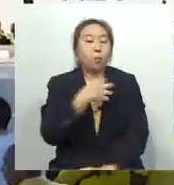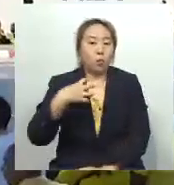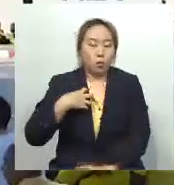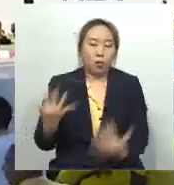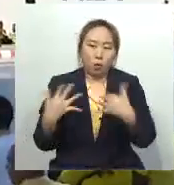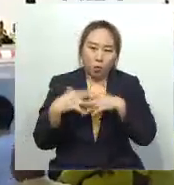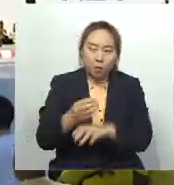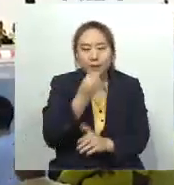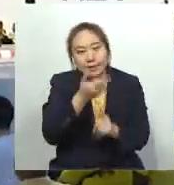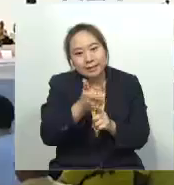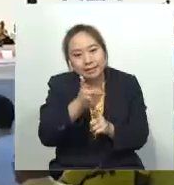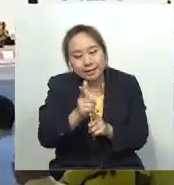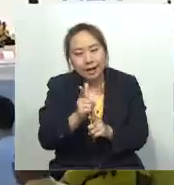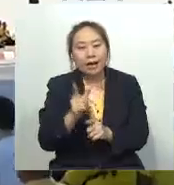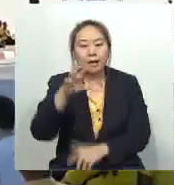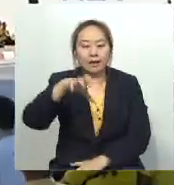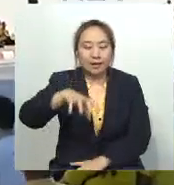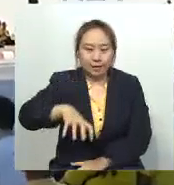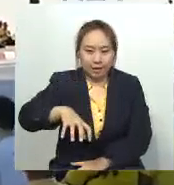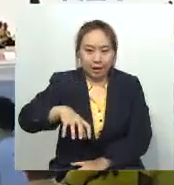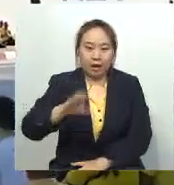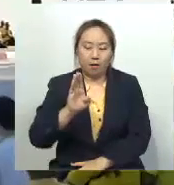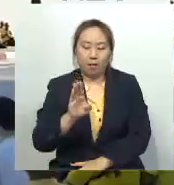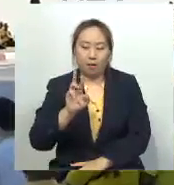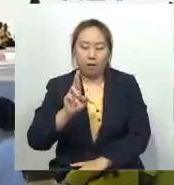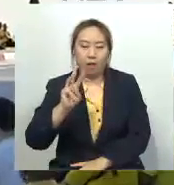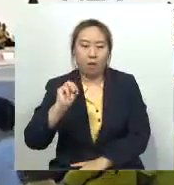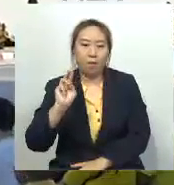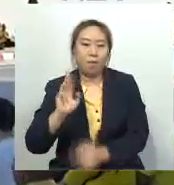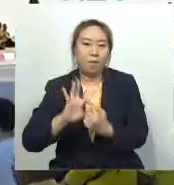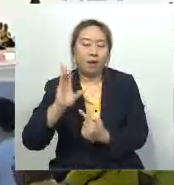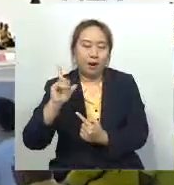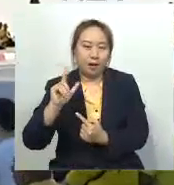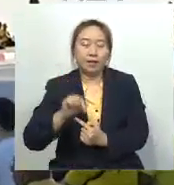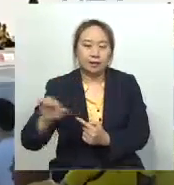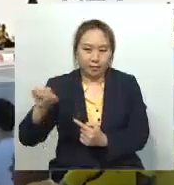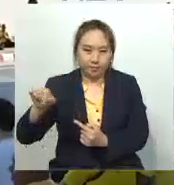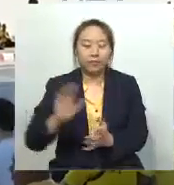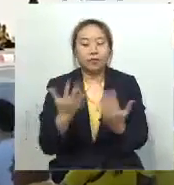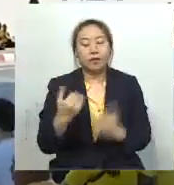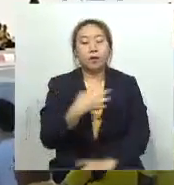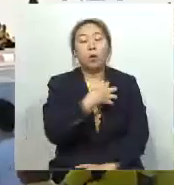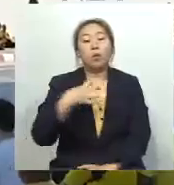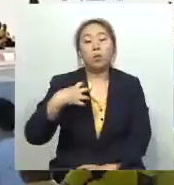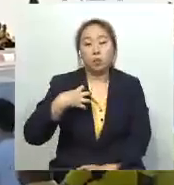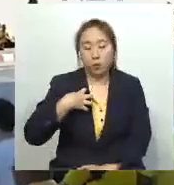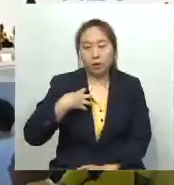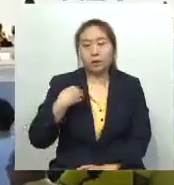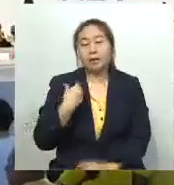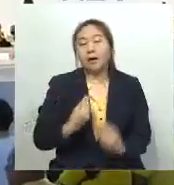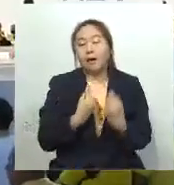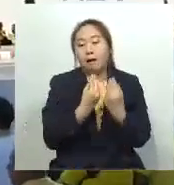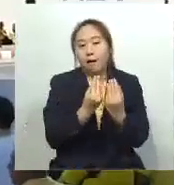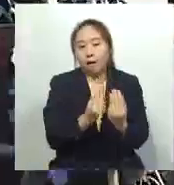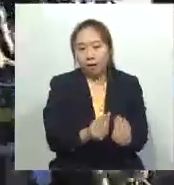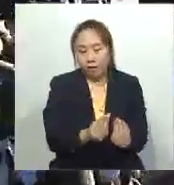มงานเลี้ยงรับรองพระราชทานณพระที่นั่งบรมราชสถิตยมโหฬารโดยที่คณะทูตานุทูตได้รับพระราชท